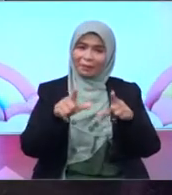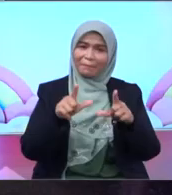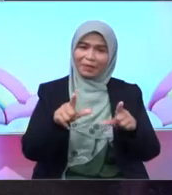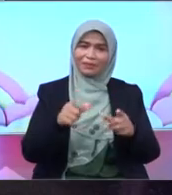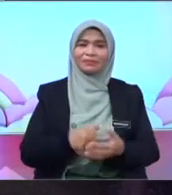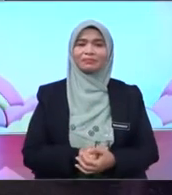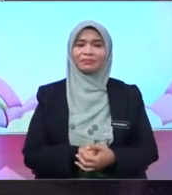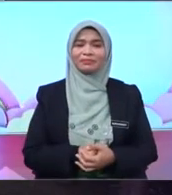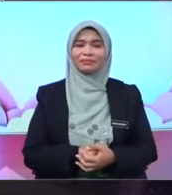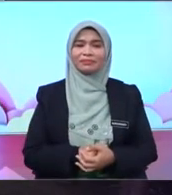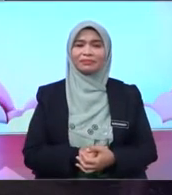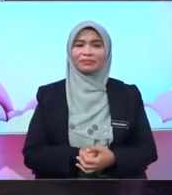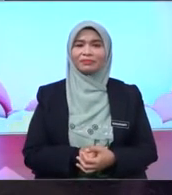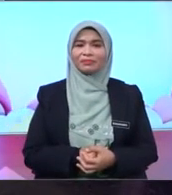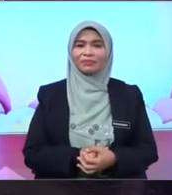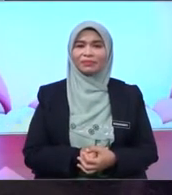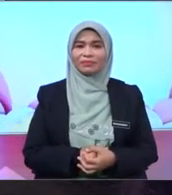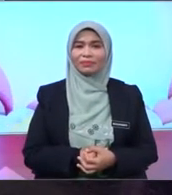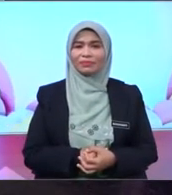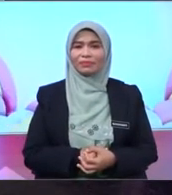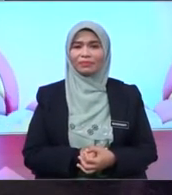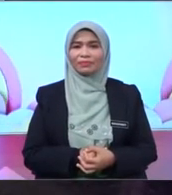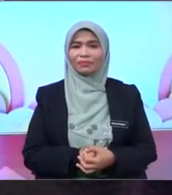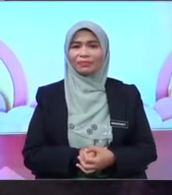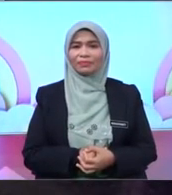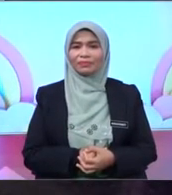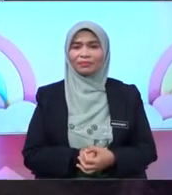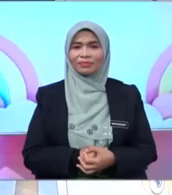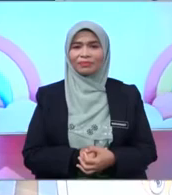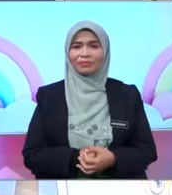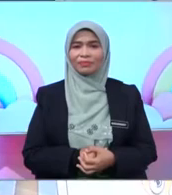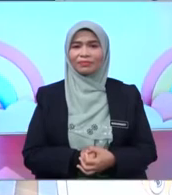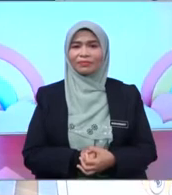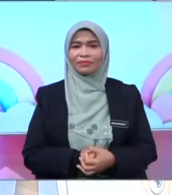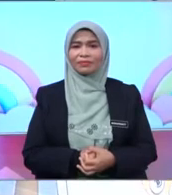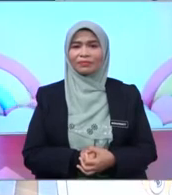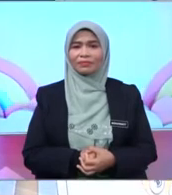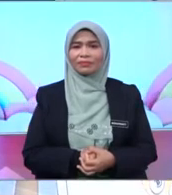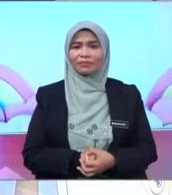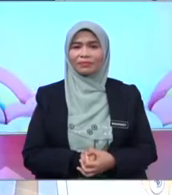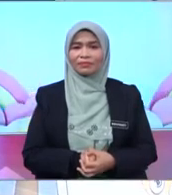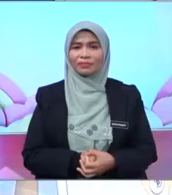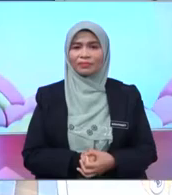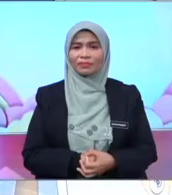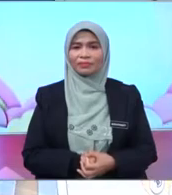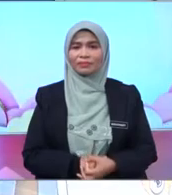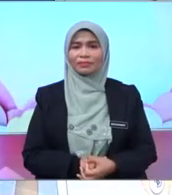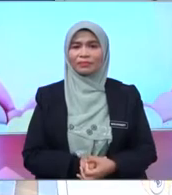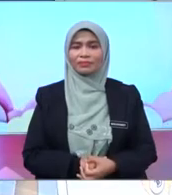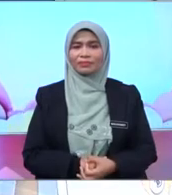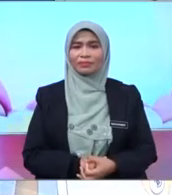gue tampar saya ketampakan di papan putih jadi sini ngeke